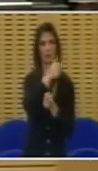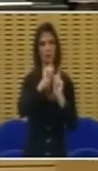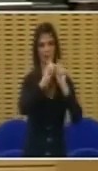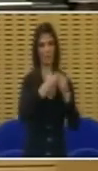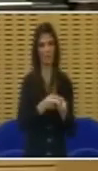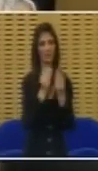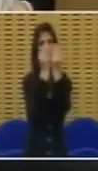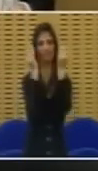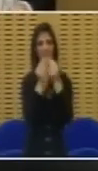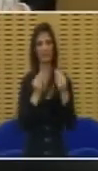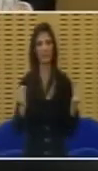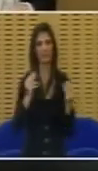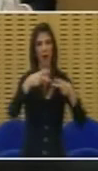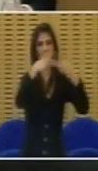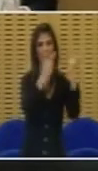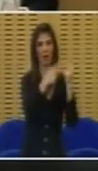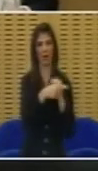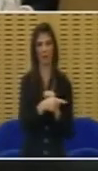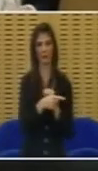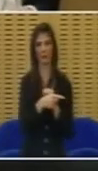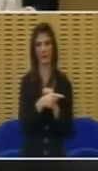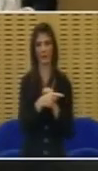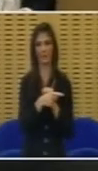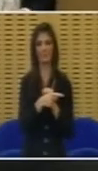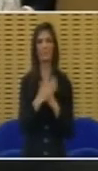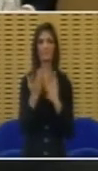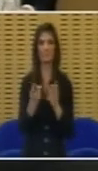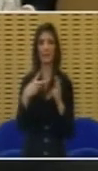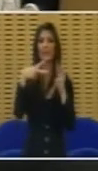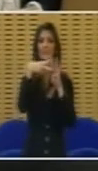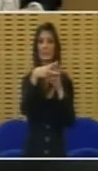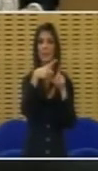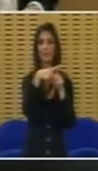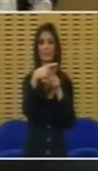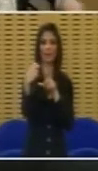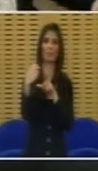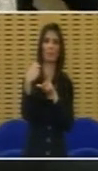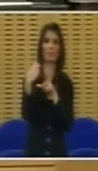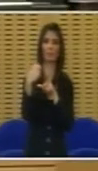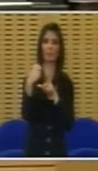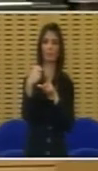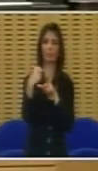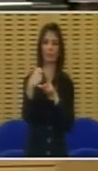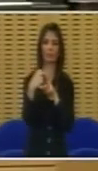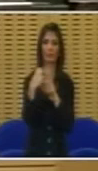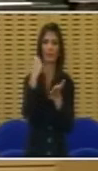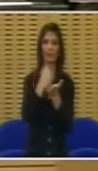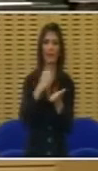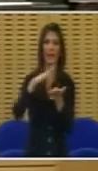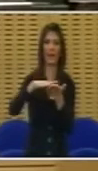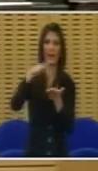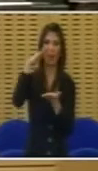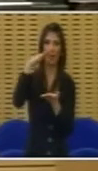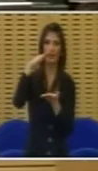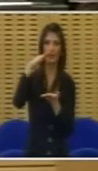εξασφαλίσεις. 6,5 δις από την Τράπεζα Κύπρου σε 20 νομικά και φυσικά πρόσωπα. Στην Μαρφή Λαγή, ένας